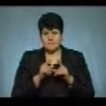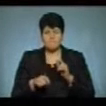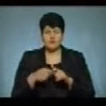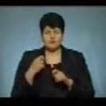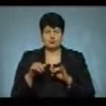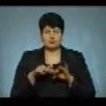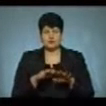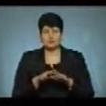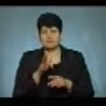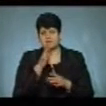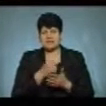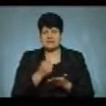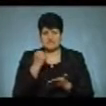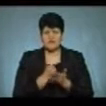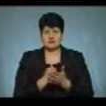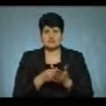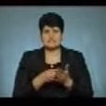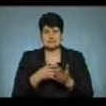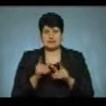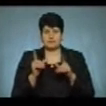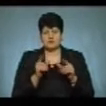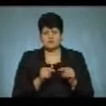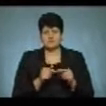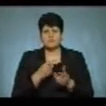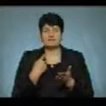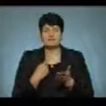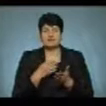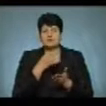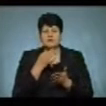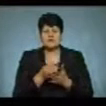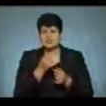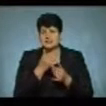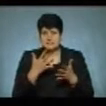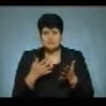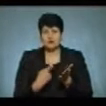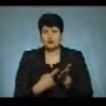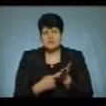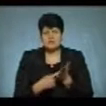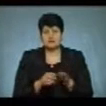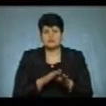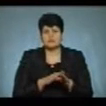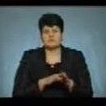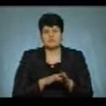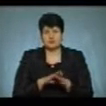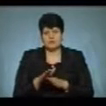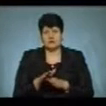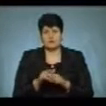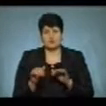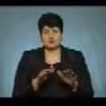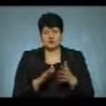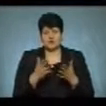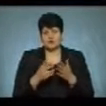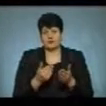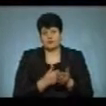час затвердження тарифів на проїзд. Відповідач не зміг довести дотримання процедури ухвалення регуляторного акту. Якщо